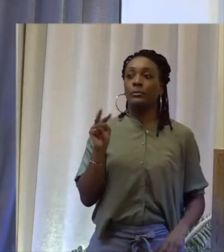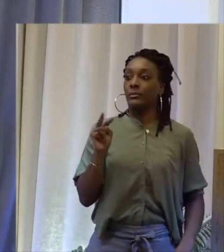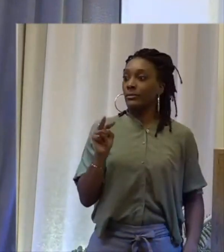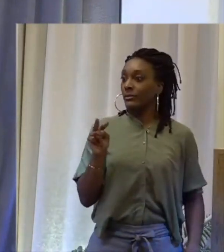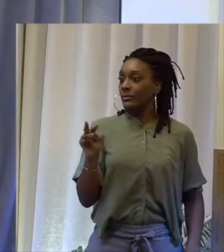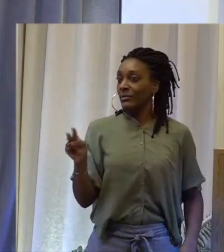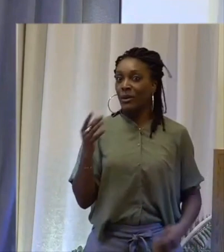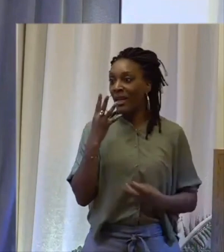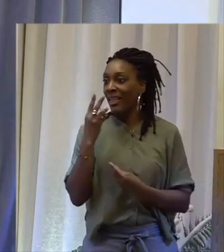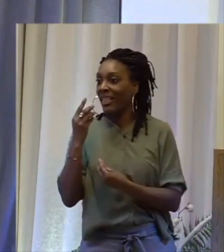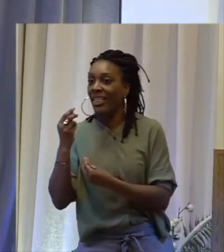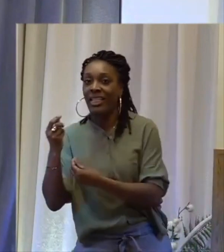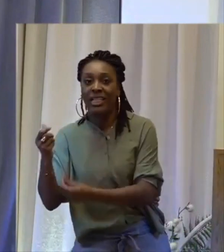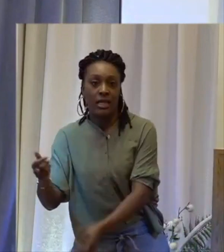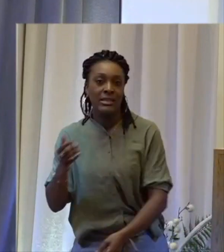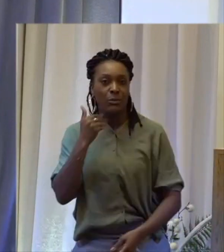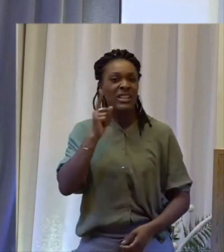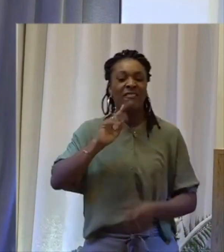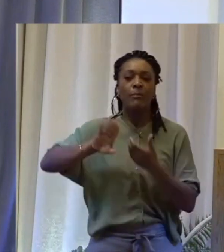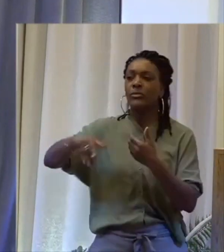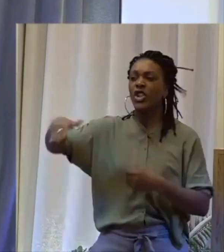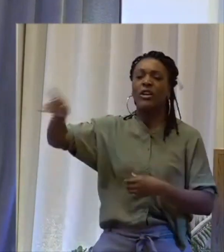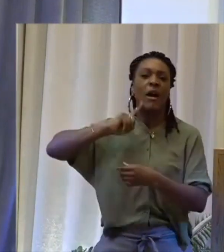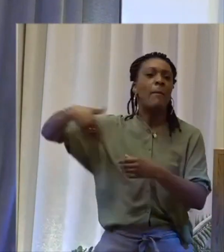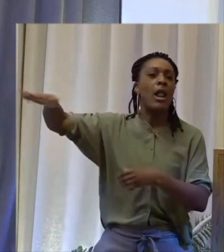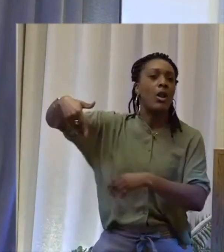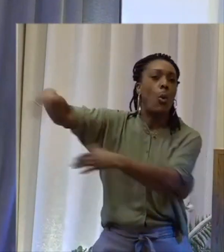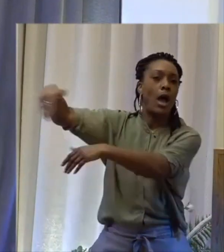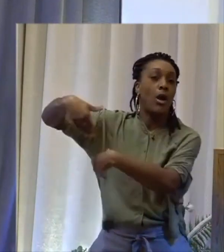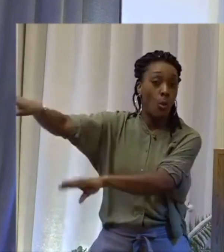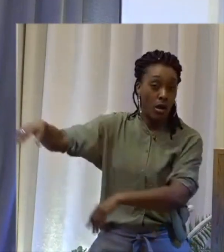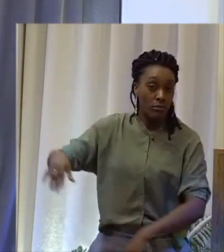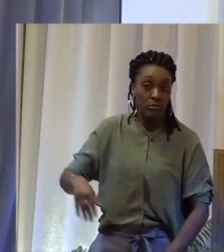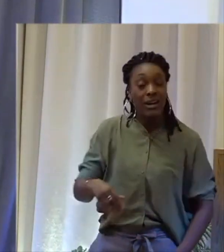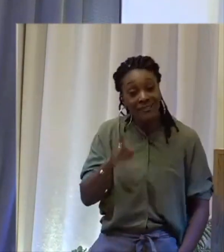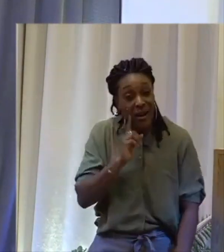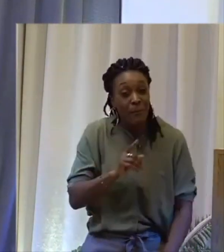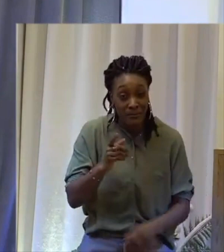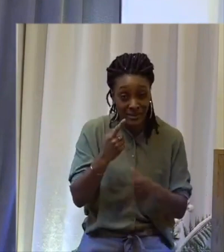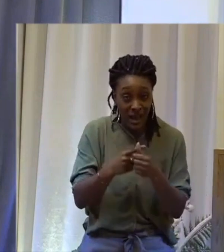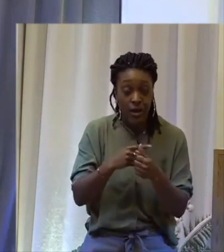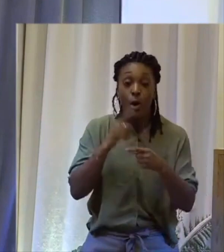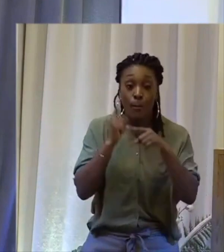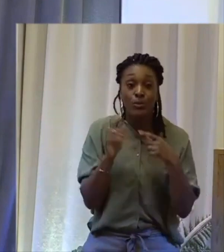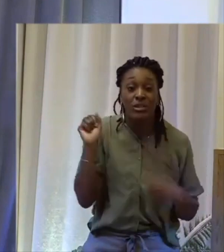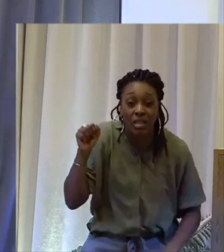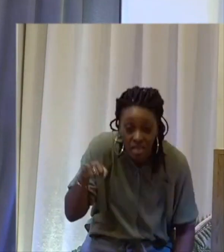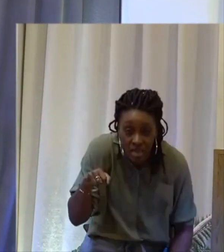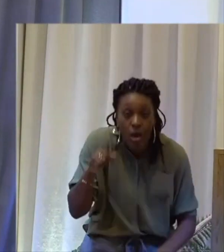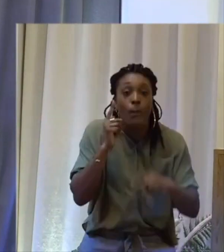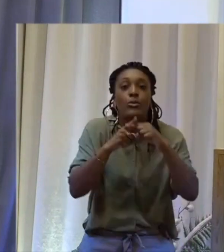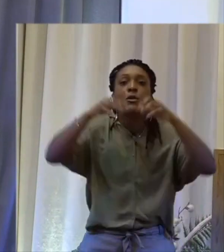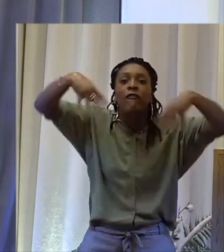et les amener même jusque dans l'adultère. Cette femme-là, déjà courbée, était cachée derrière un voile, parce que ça se passe comme ça